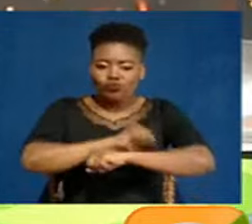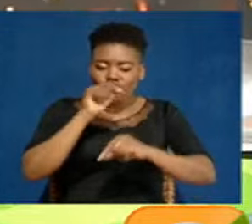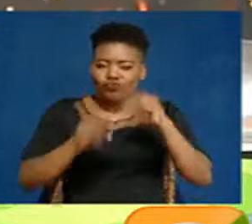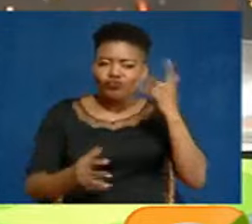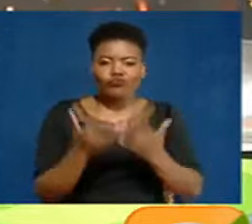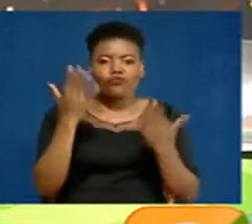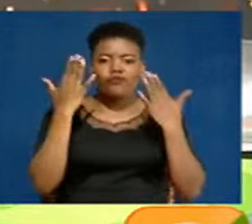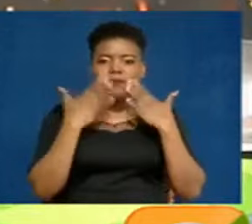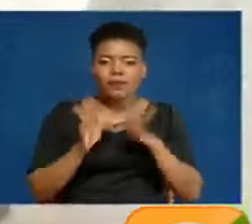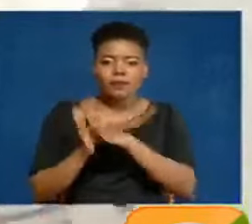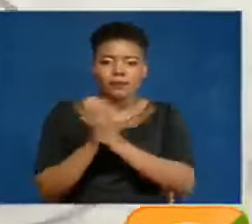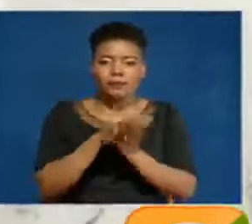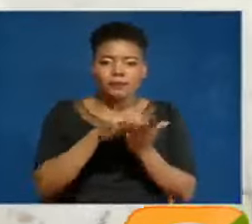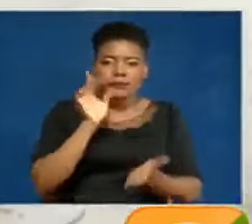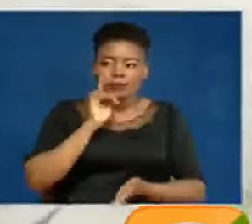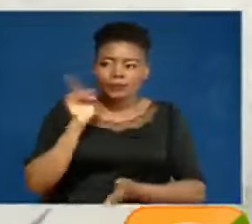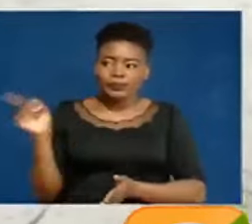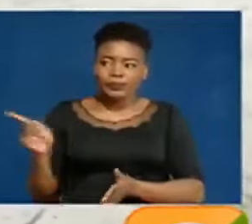anaarifu.